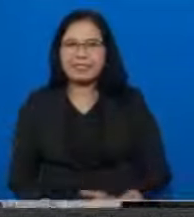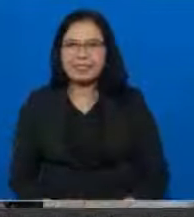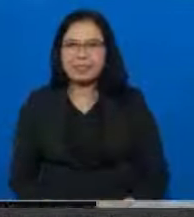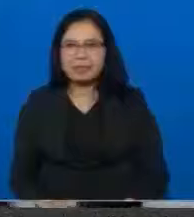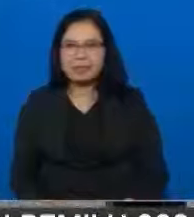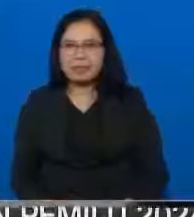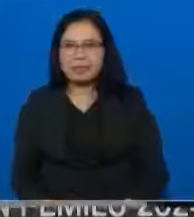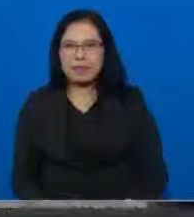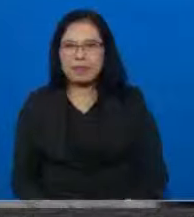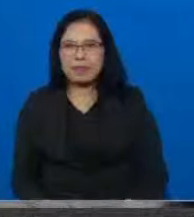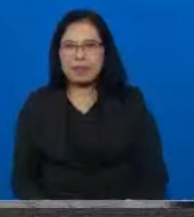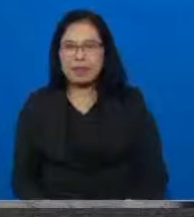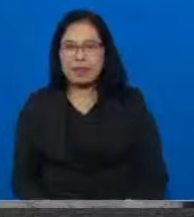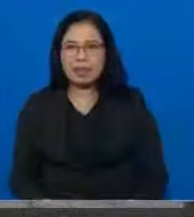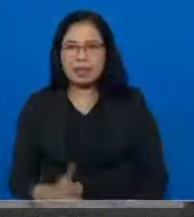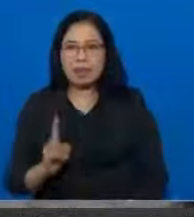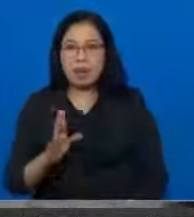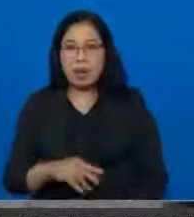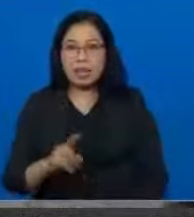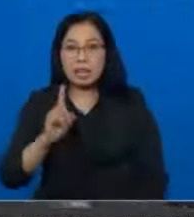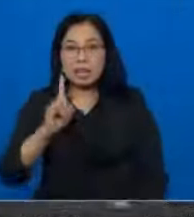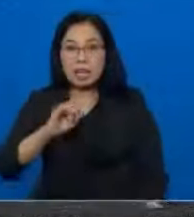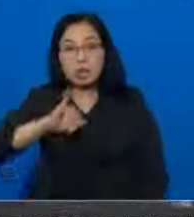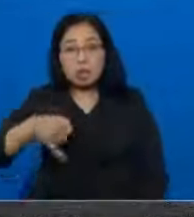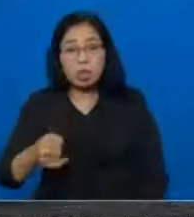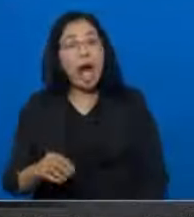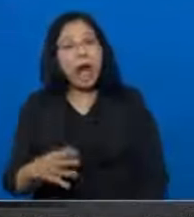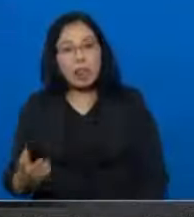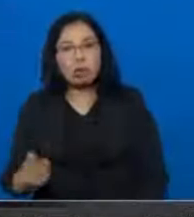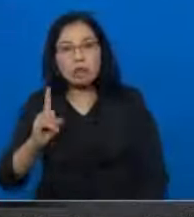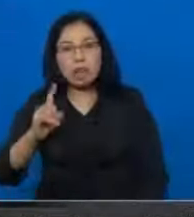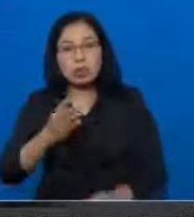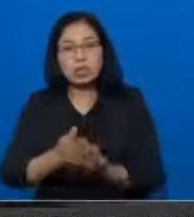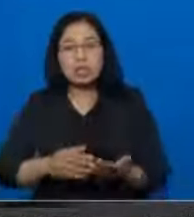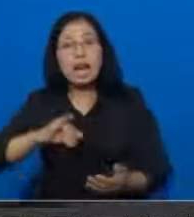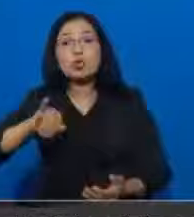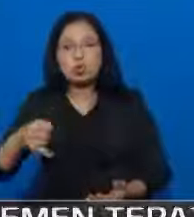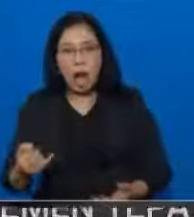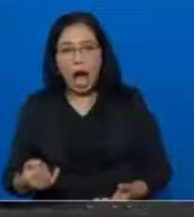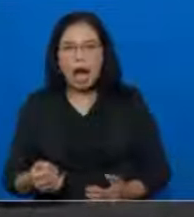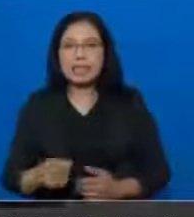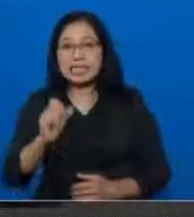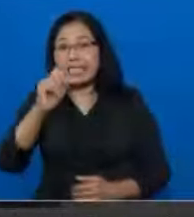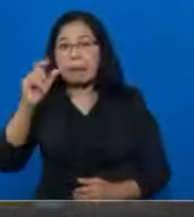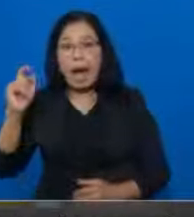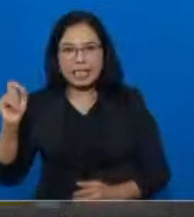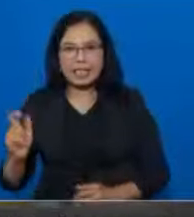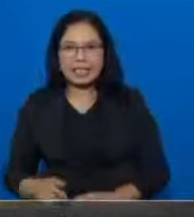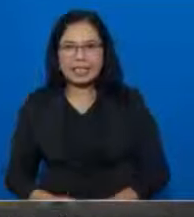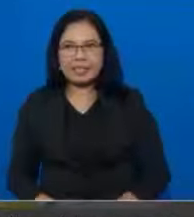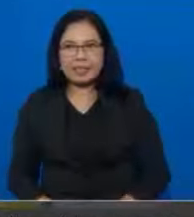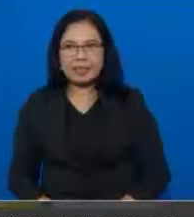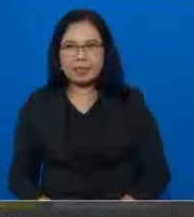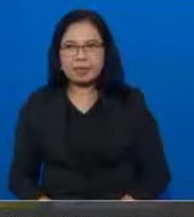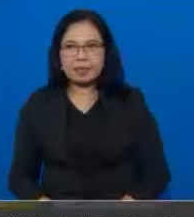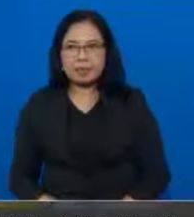Walau mampu mengantongi omset 1 juta sampai 1,5 juta setiap hari, tidak semua hari berjalan mulus bagi mereka. Baru